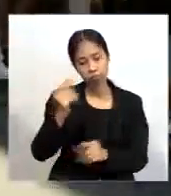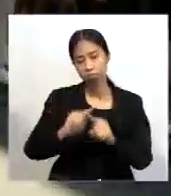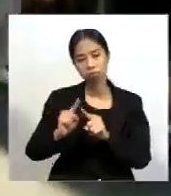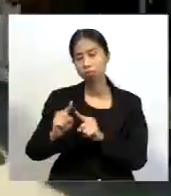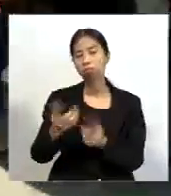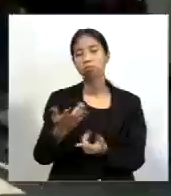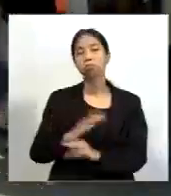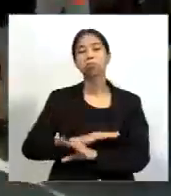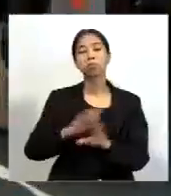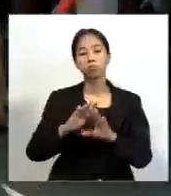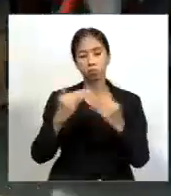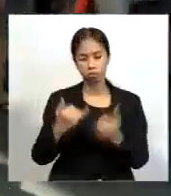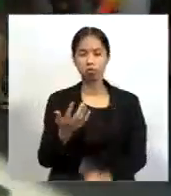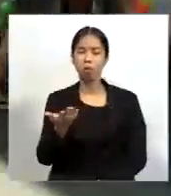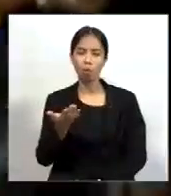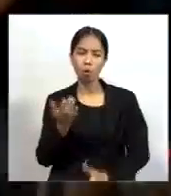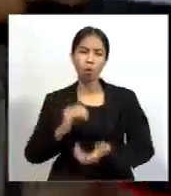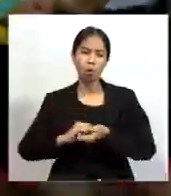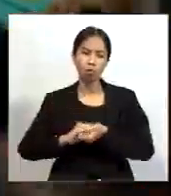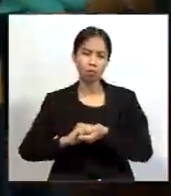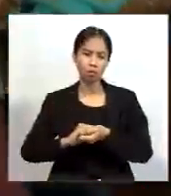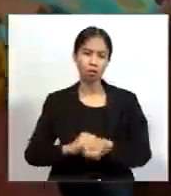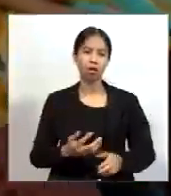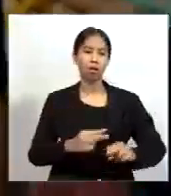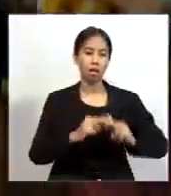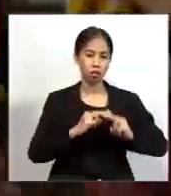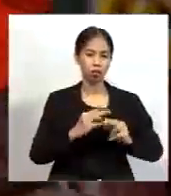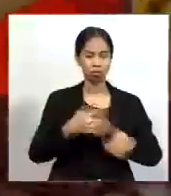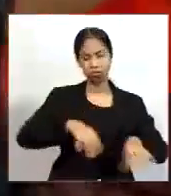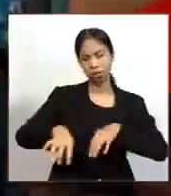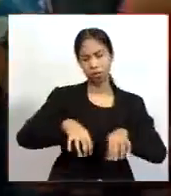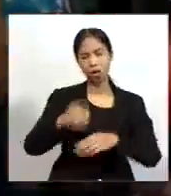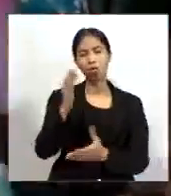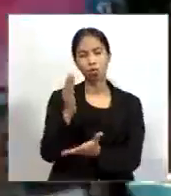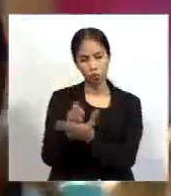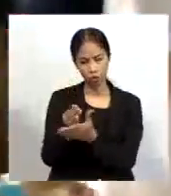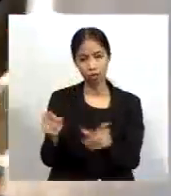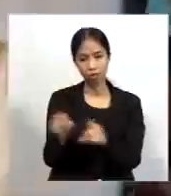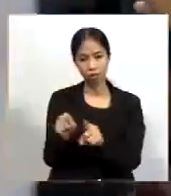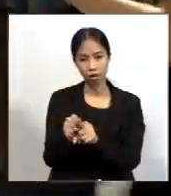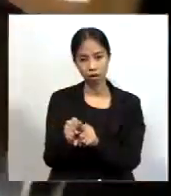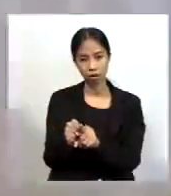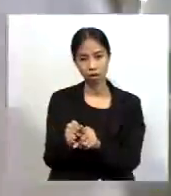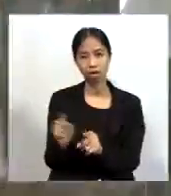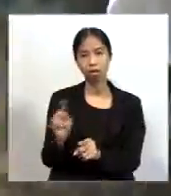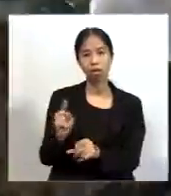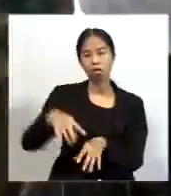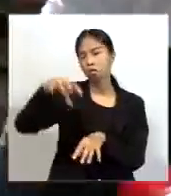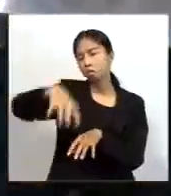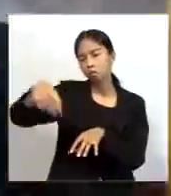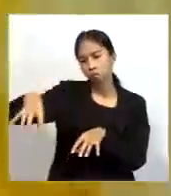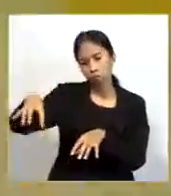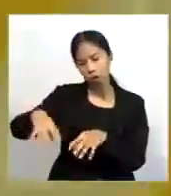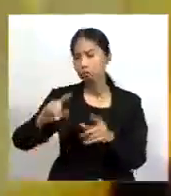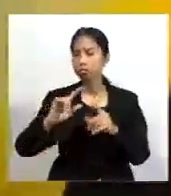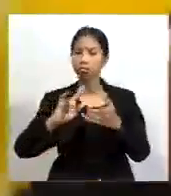ร้อมกันนี้ได้ขอความร่วมมือภาคเอกชนว่างดการจัดสงกรานต์เช่นเดียวกันไม่ว่าจะเป็นเอเชียทิกศูนย์การค้าเซ็น